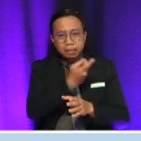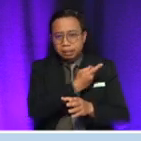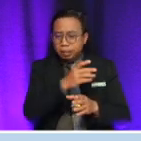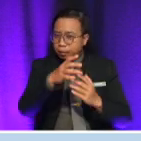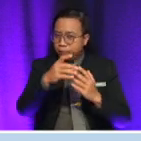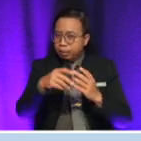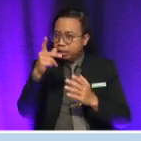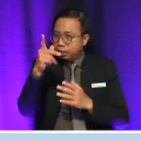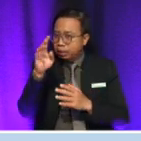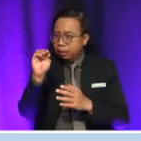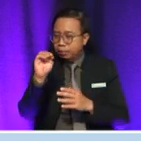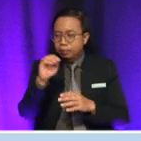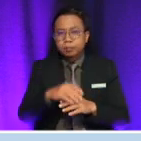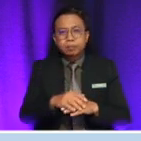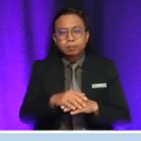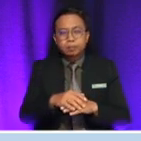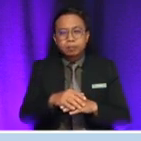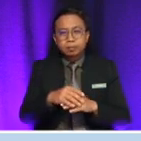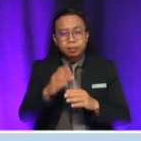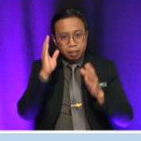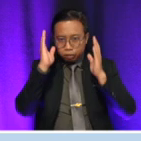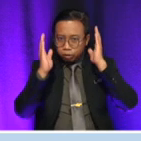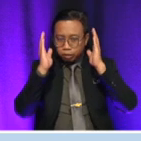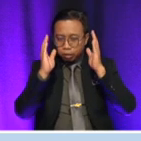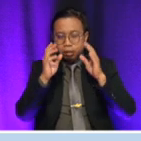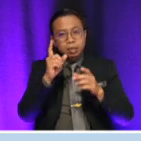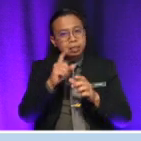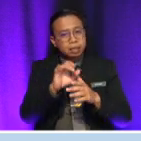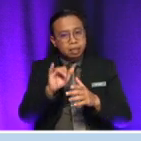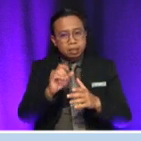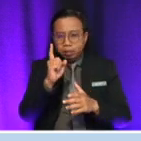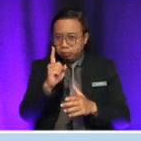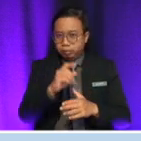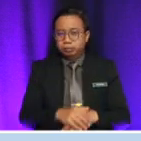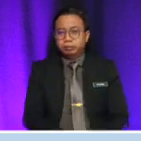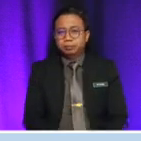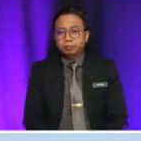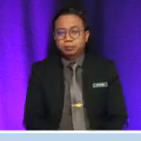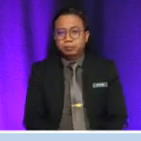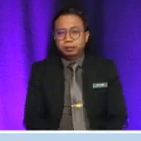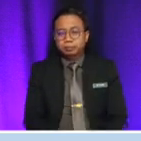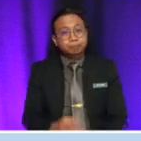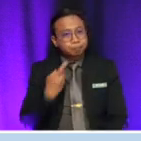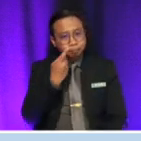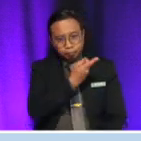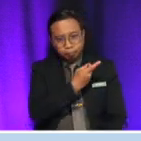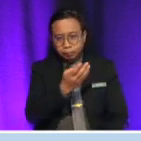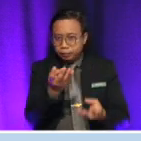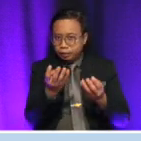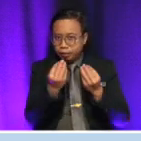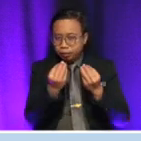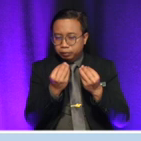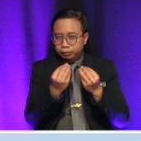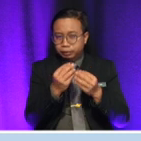ketua menteri persekutuan Tanah Melayu yang pertama jadi Izinkan saya untuk kita apa kita